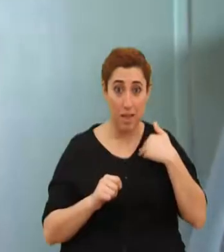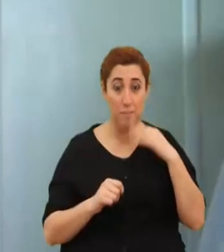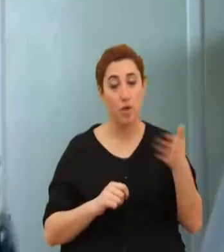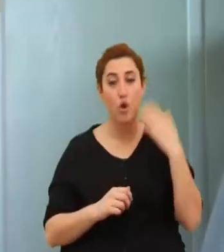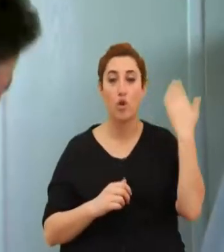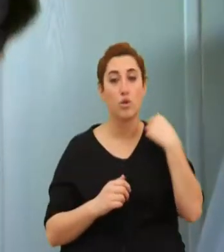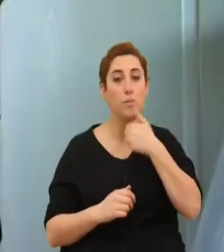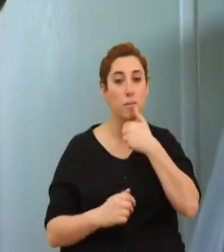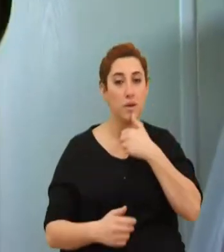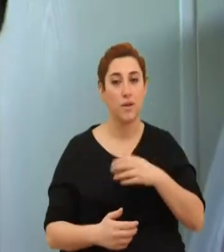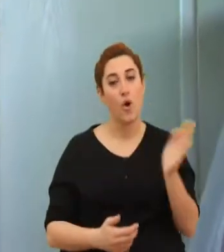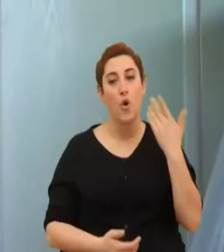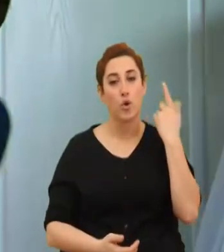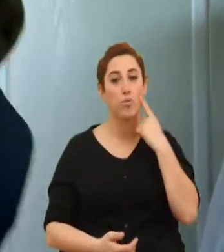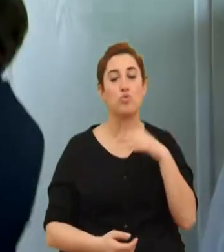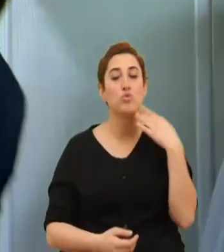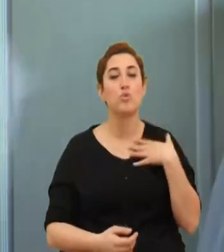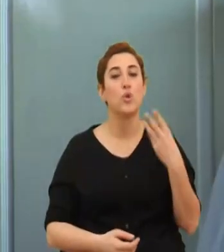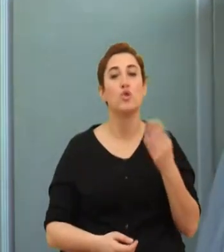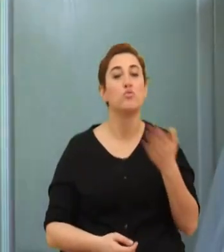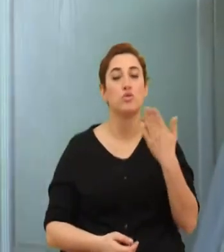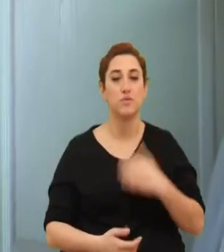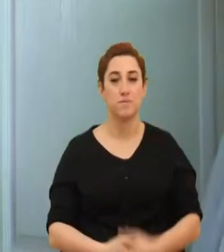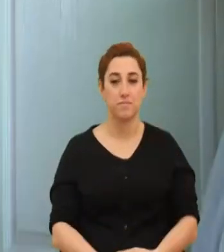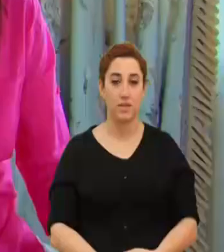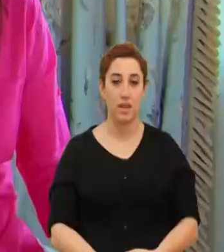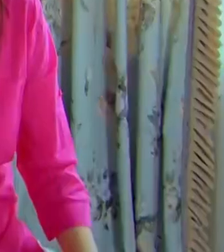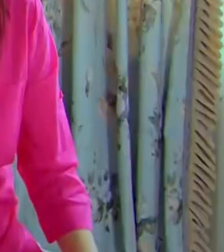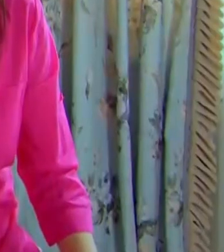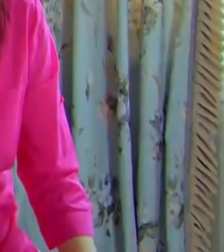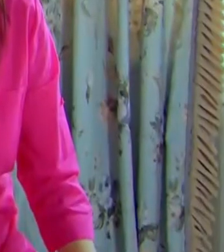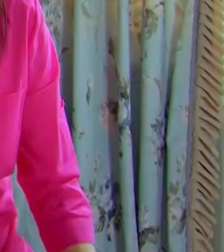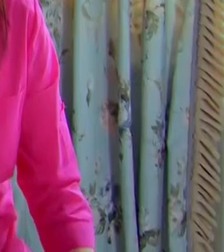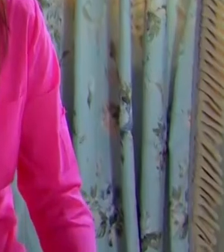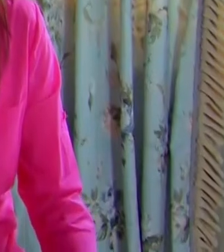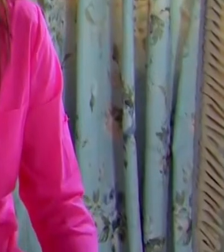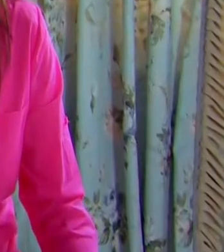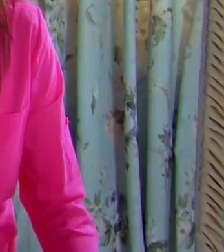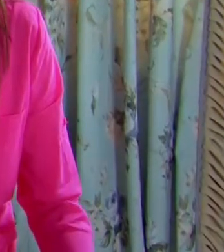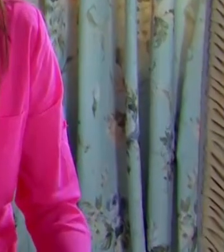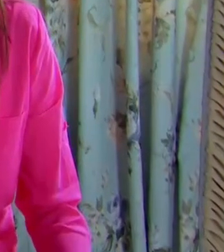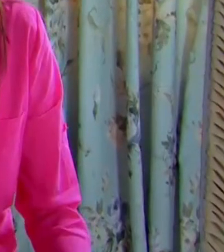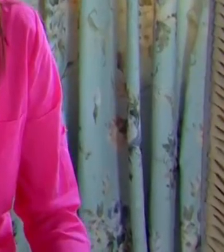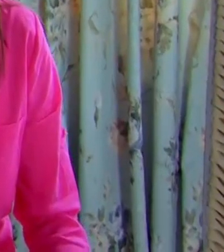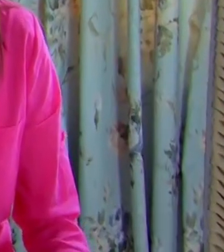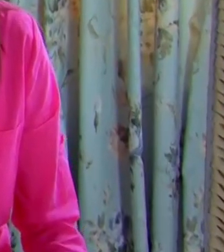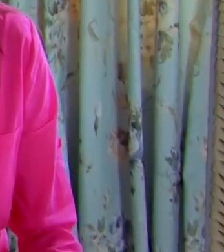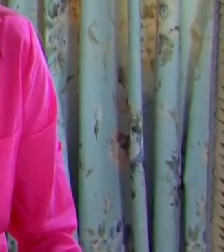Hadi atla bakayım babaya. Hadi benim kurban ol da. Nurhan oğlunu omzuna alıp çıkarken biricik şokta.